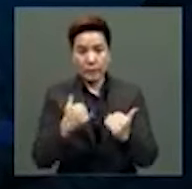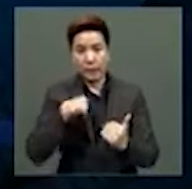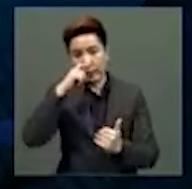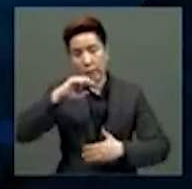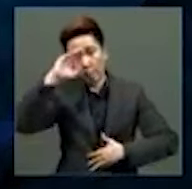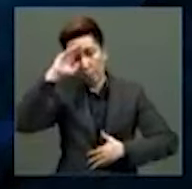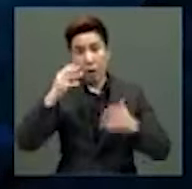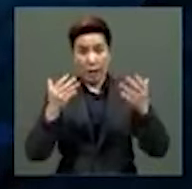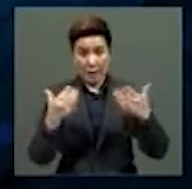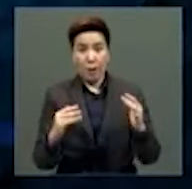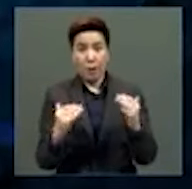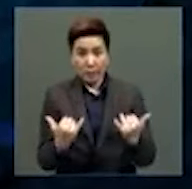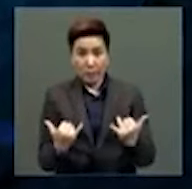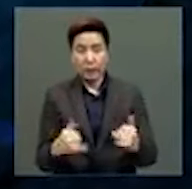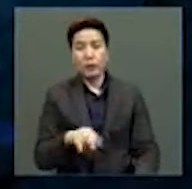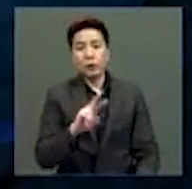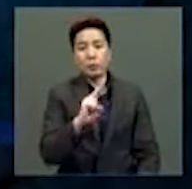ผู้ป่วยยืนยันสะสม